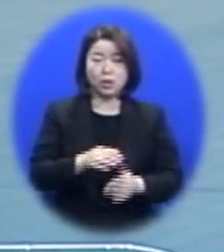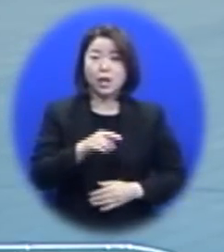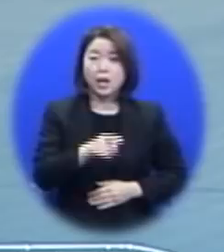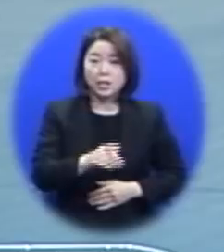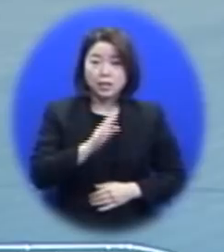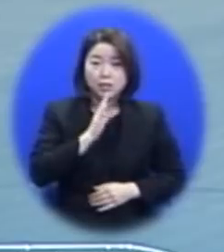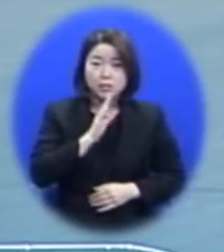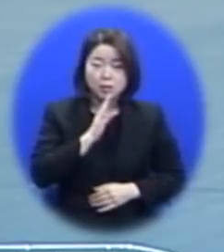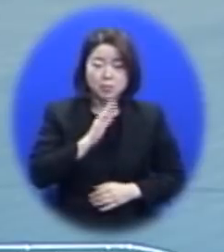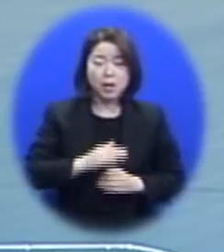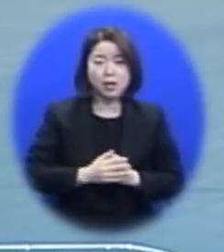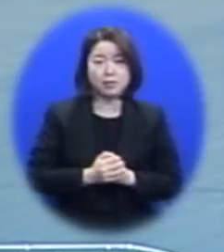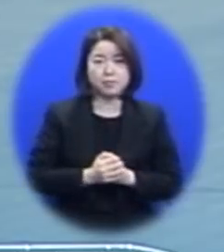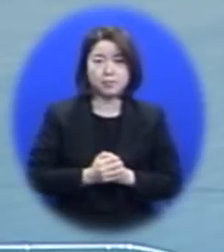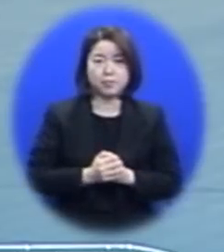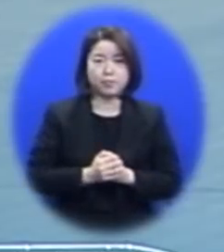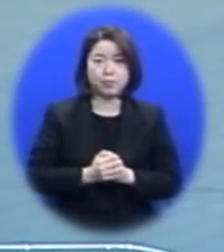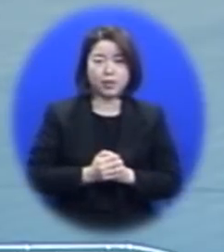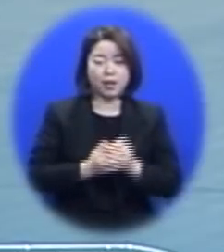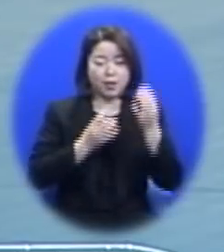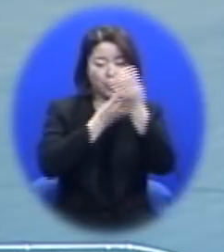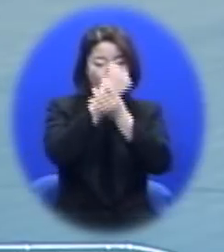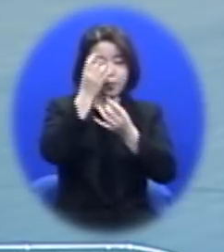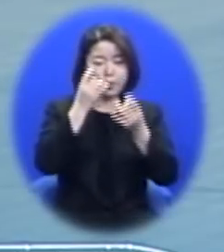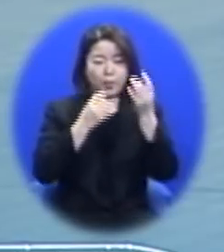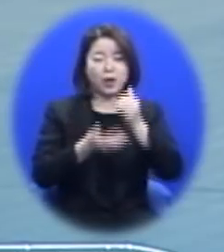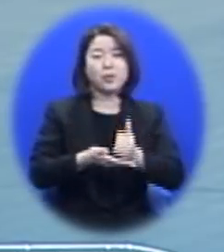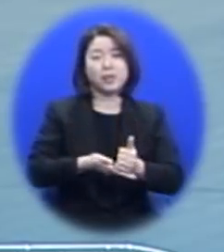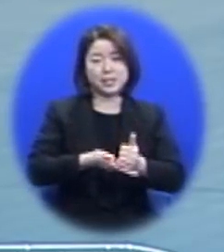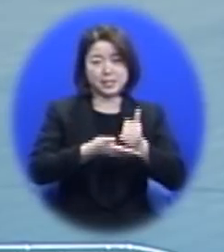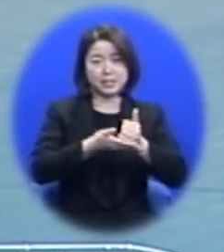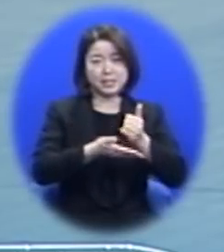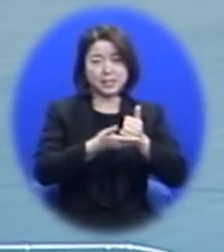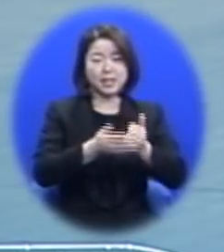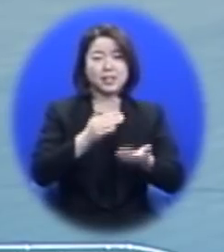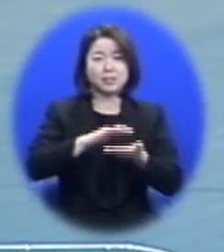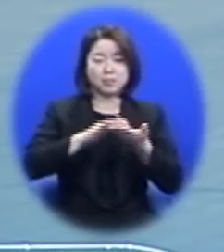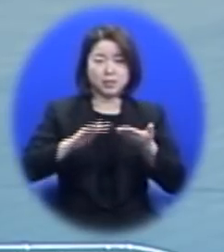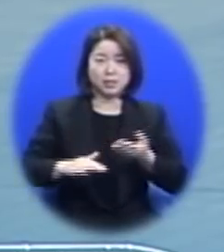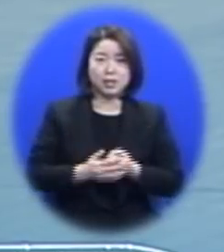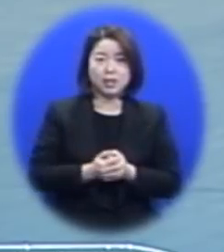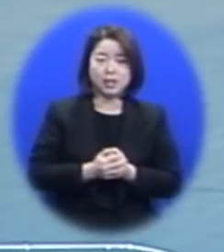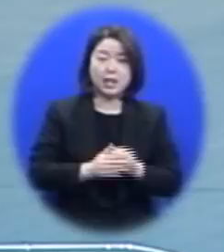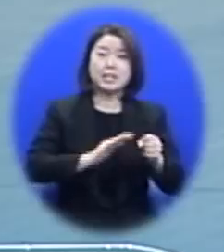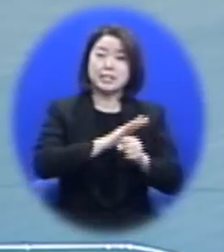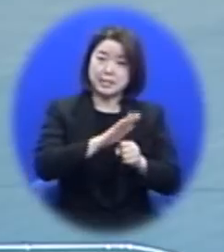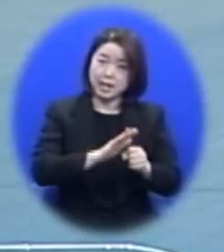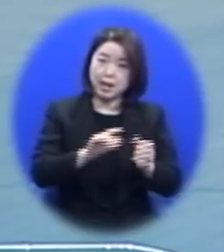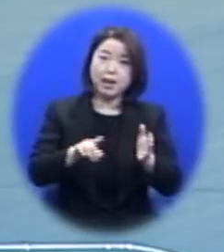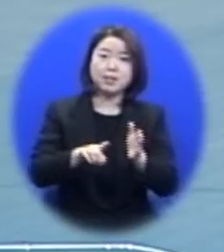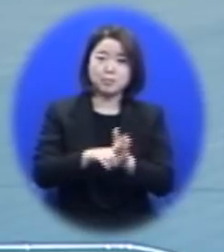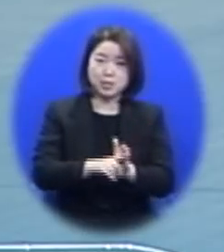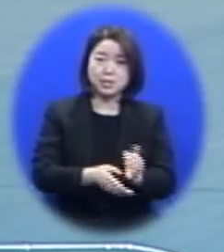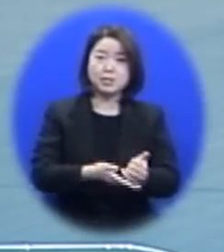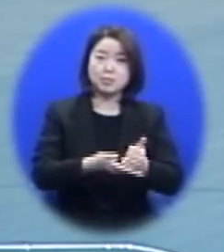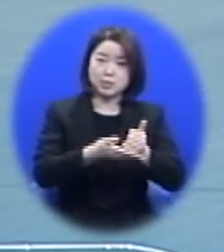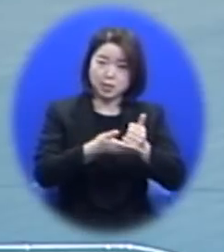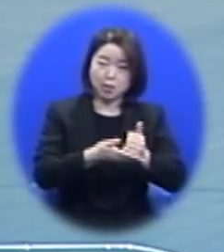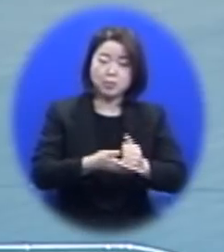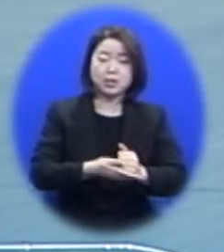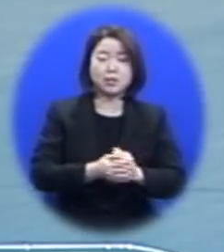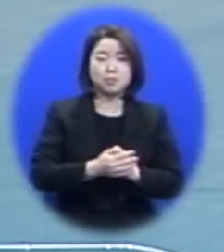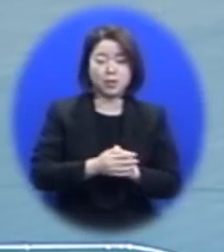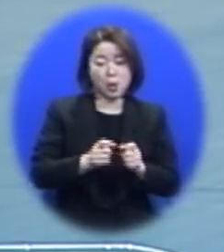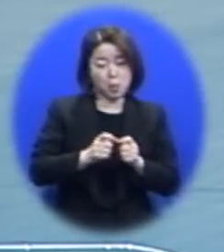정말 정말 황홀한 칭찬입니다. 우리 사랑도 믿음도 섬김도 오래